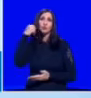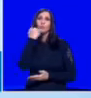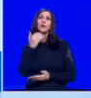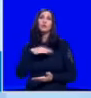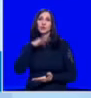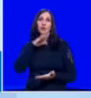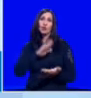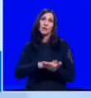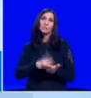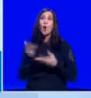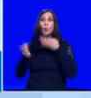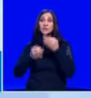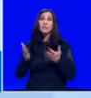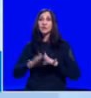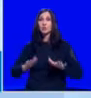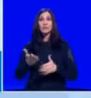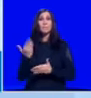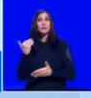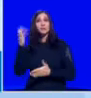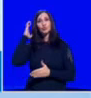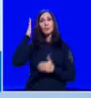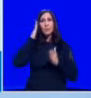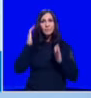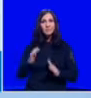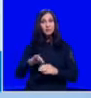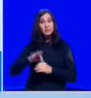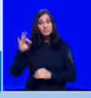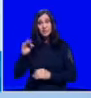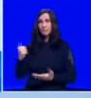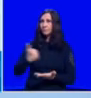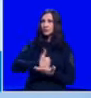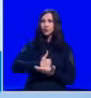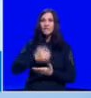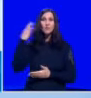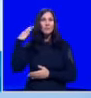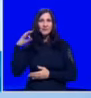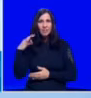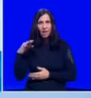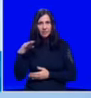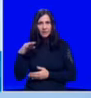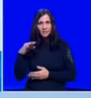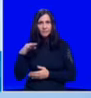Нека да ви обясня каква е ситуацията. Преди служебното правителство се избира и назначава от президента.